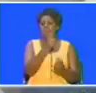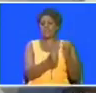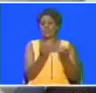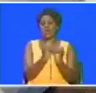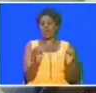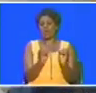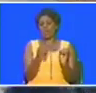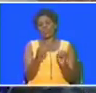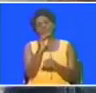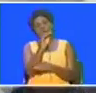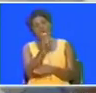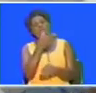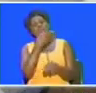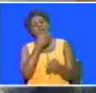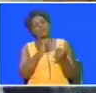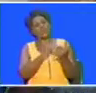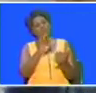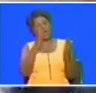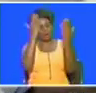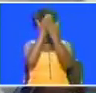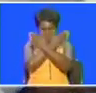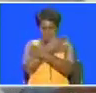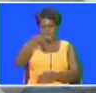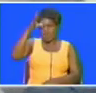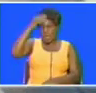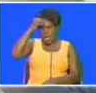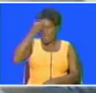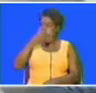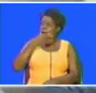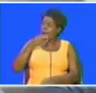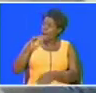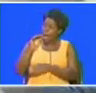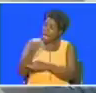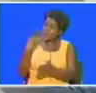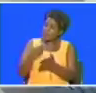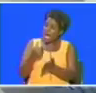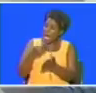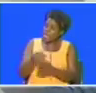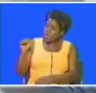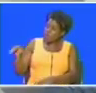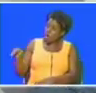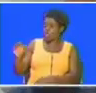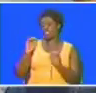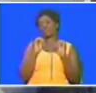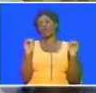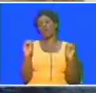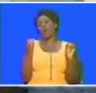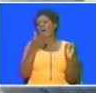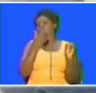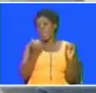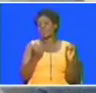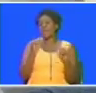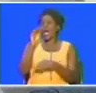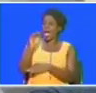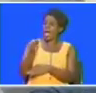mkate. Mbona usiulize hivi vitu usiku? Wanawake pia wajifunze. Mwanaume haulizi pesa mchana, haulizi pesa asubuhi akiondoka. Hayo mambo yafanye